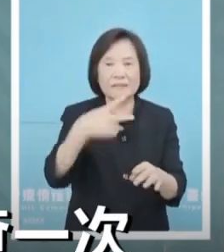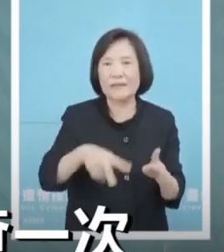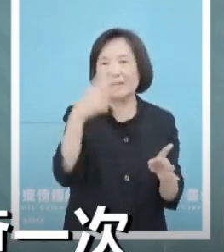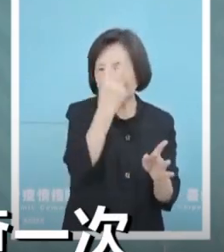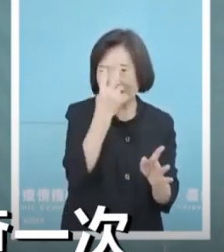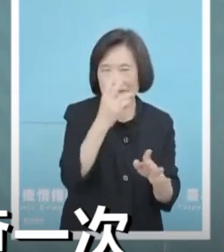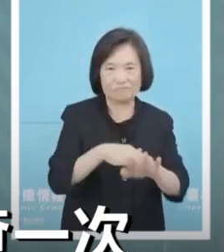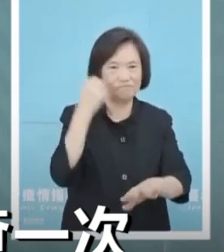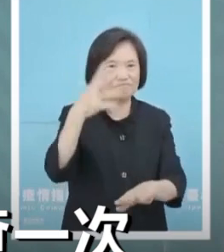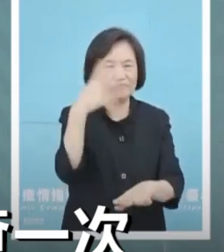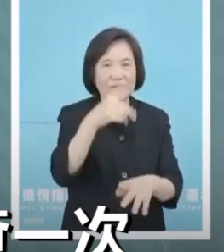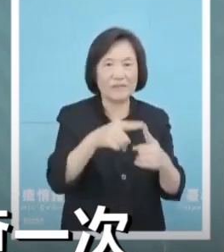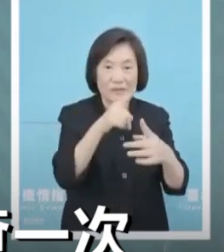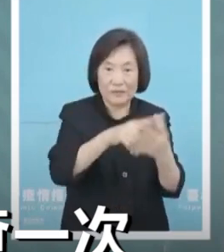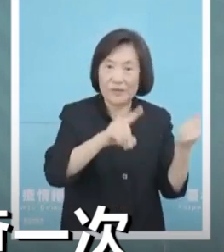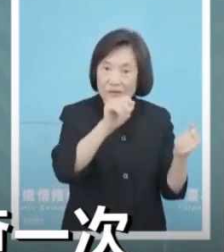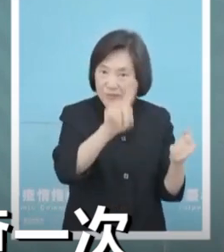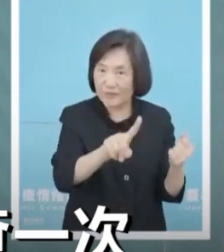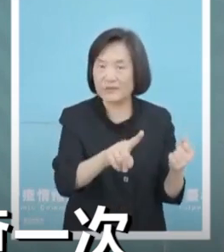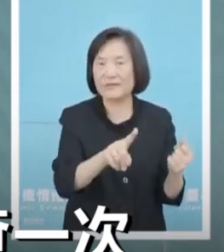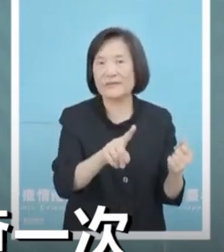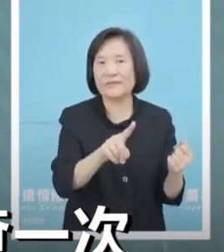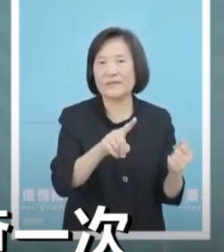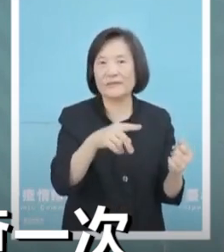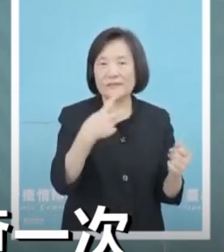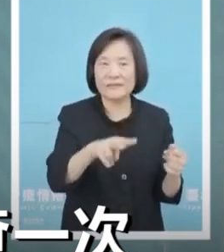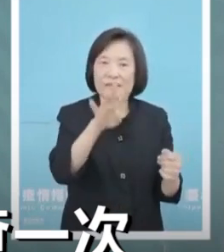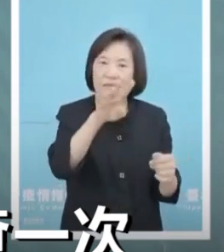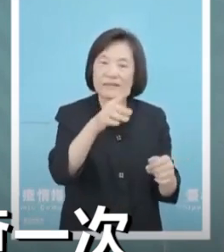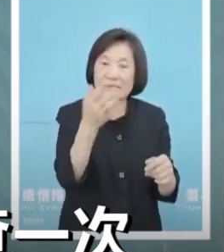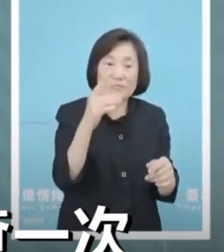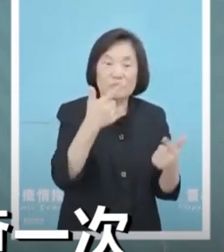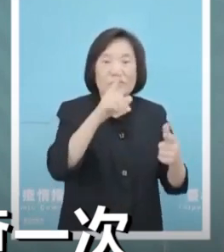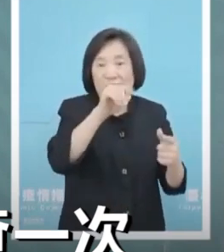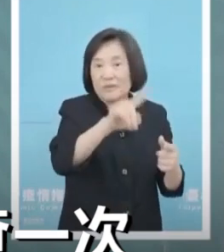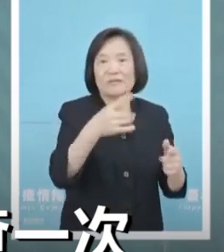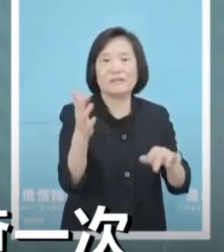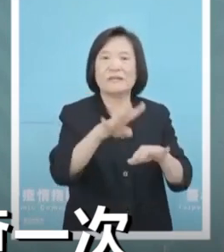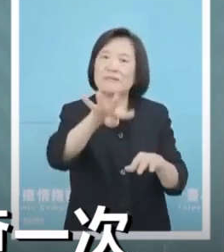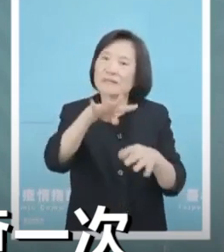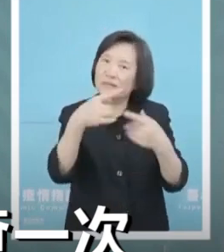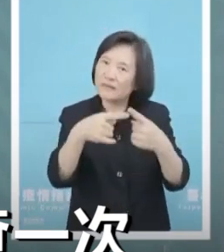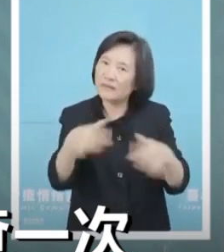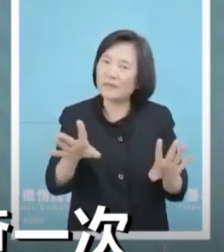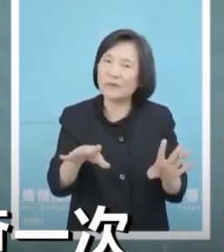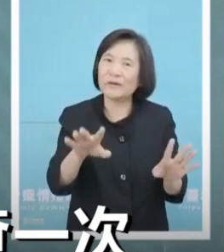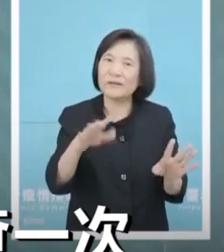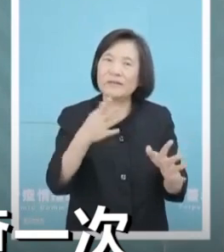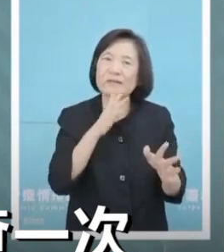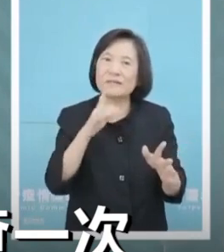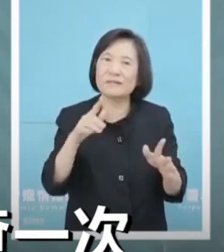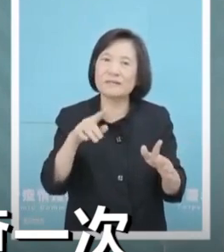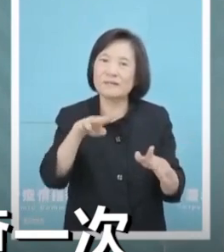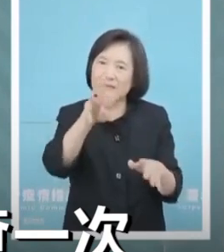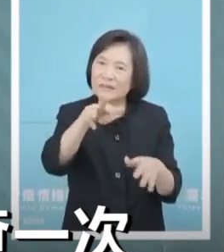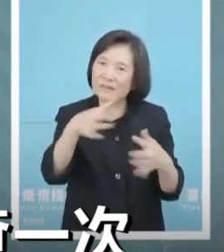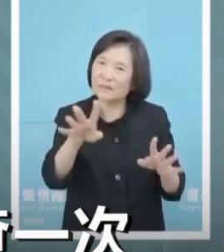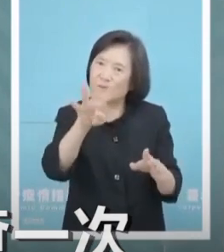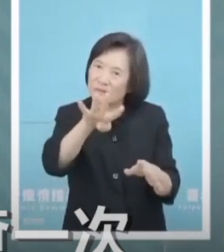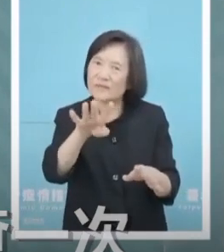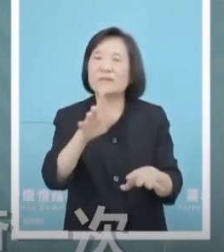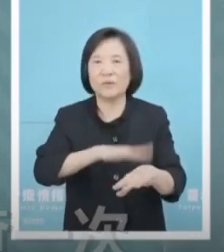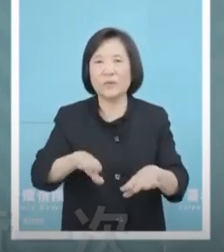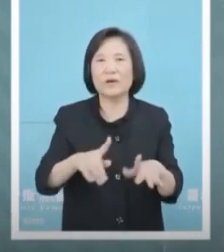查一次的，所以先做10000亿的，再做一个大概4000多的，明天大概估计也是大概做到3000多，大概4000